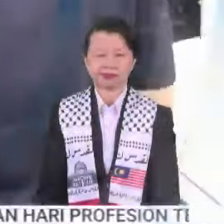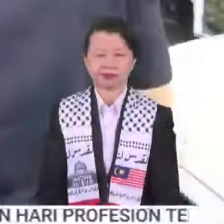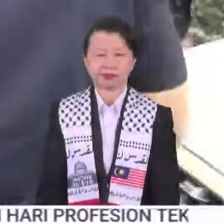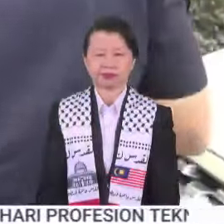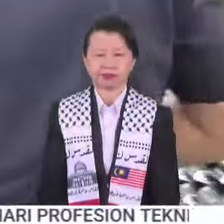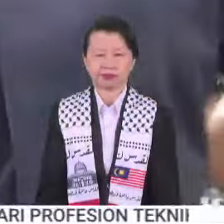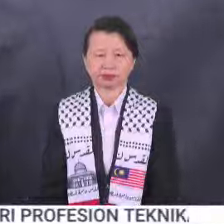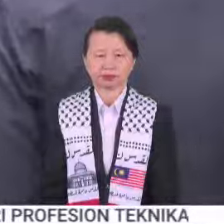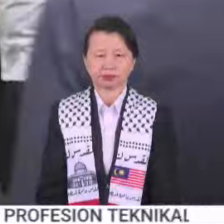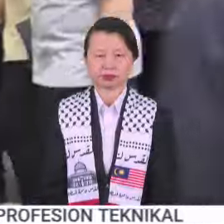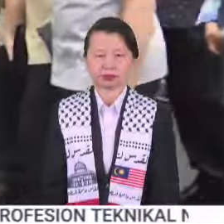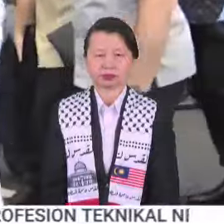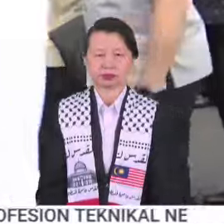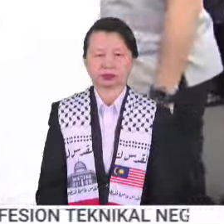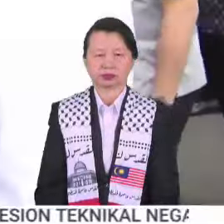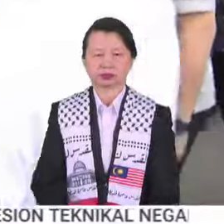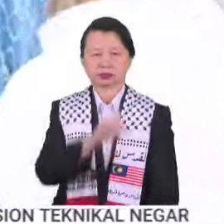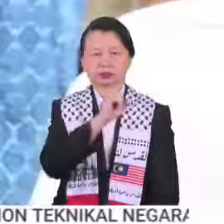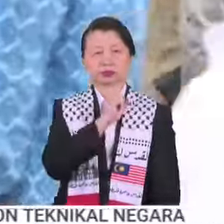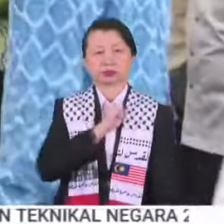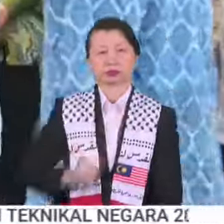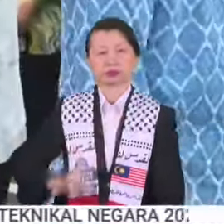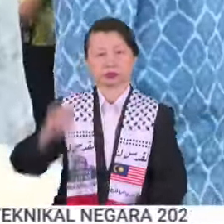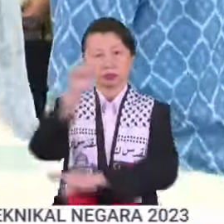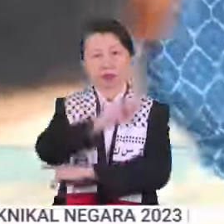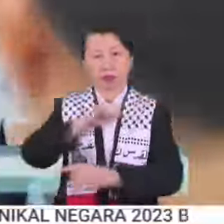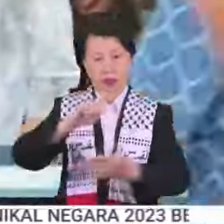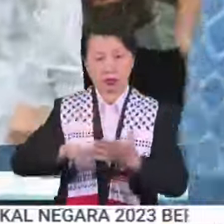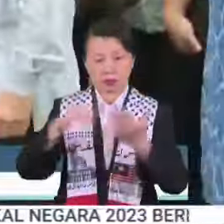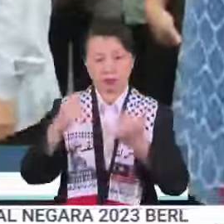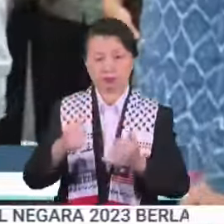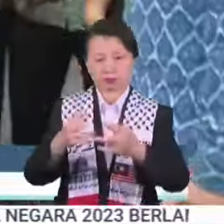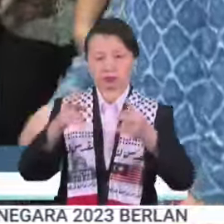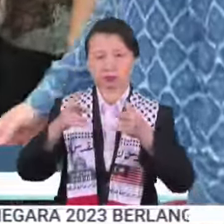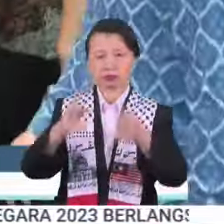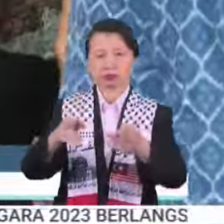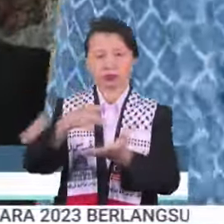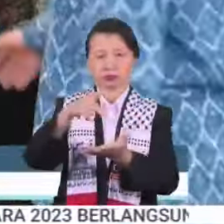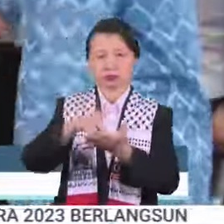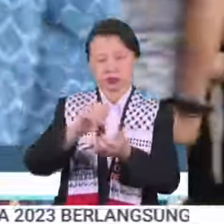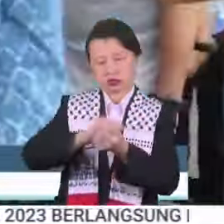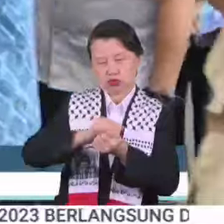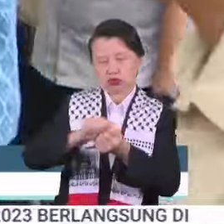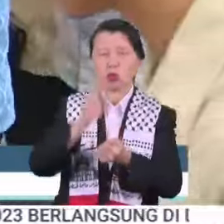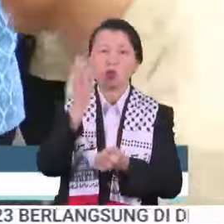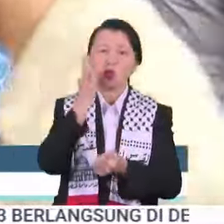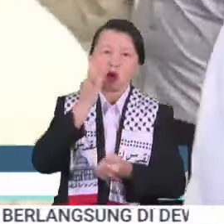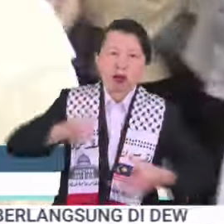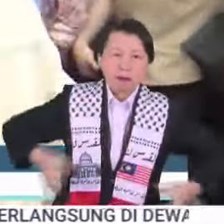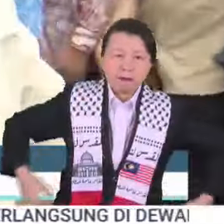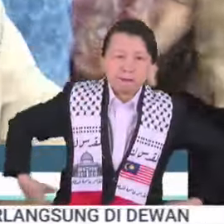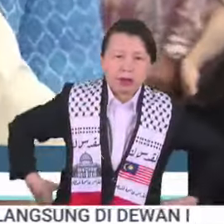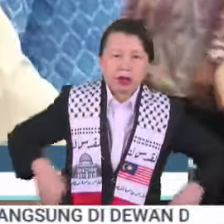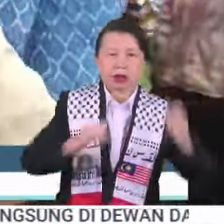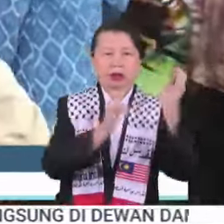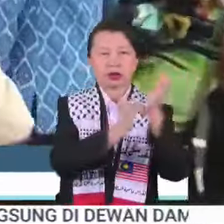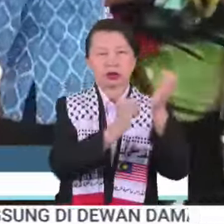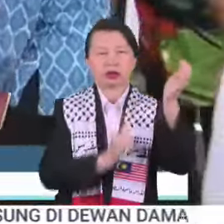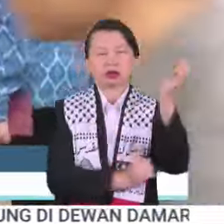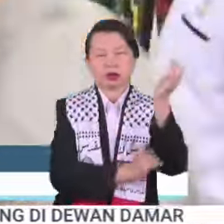syukuri Dalam pada itu al-sultan Abdullah hari ini berkenan merasmikan pusat hemodialisis kelima Yayasan